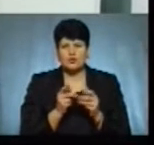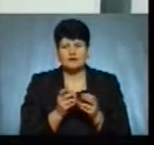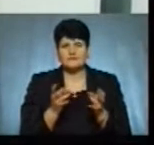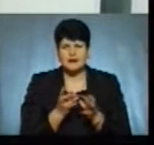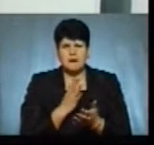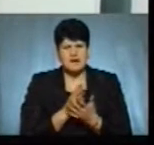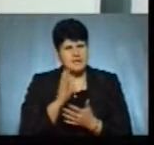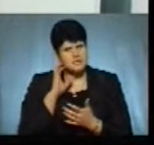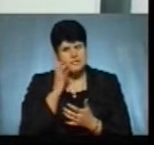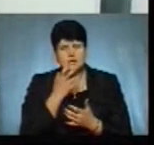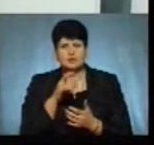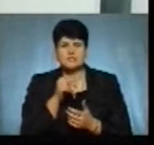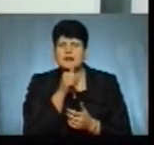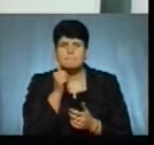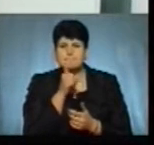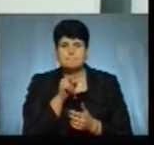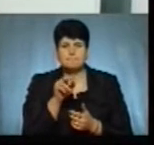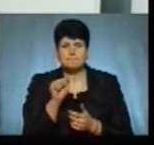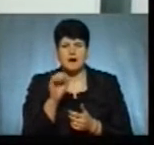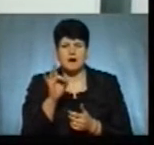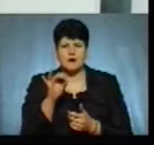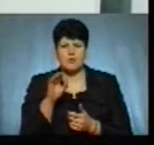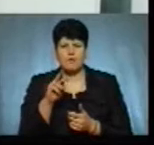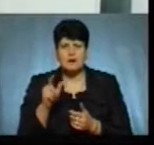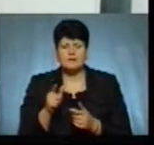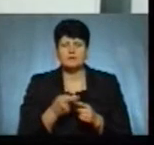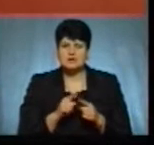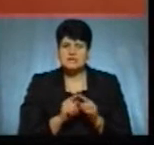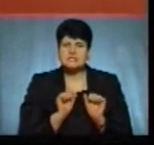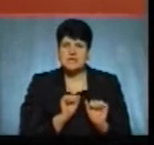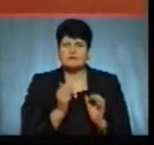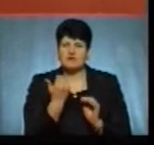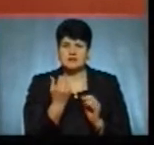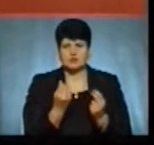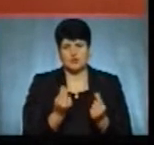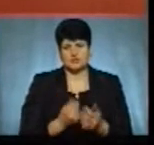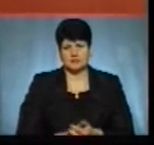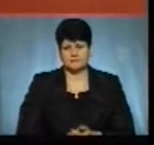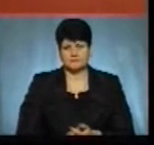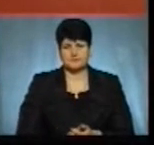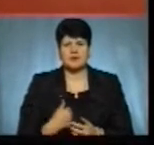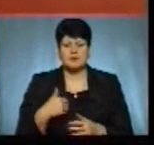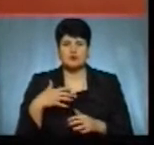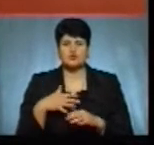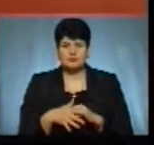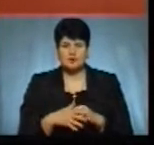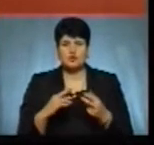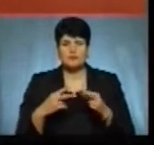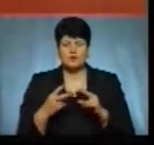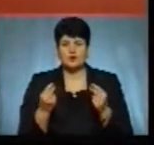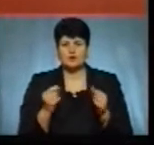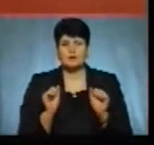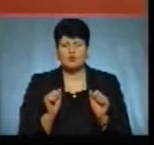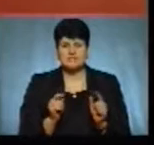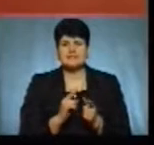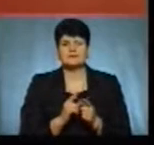доволі серйозні, часто їх змінювати, тому що це є безпека ваших коштів. Ми розуміємо, що обмінювати кошти, не виходячи з дому, можна лише за умови,